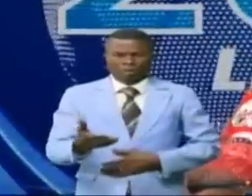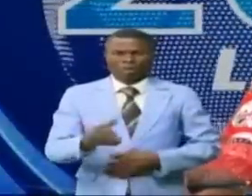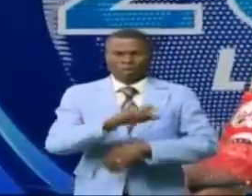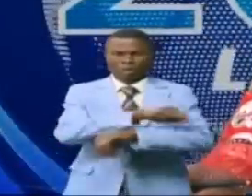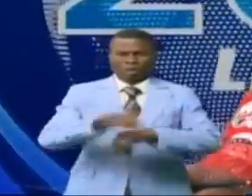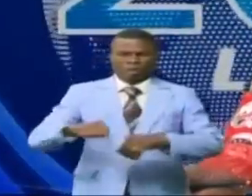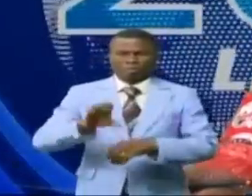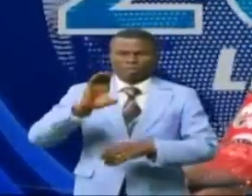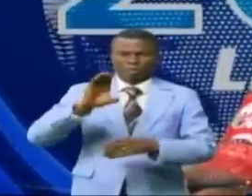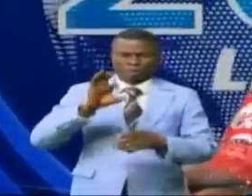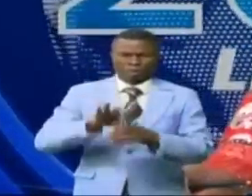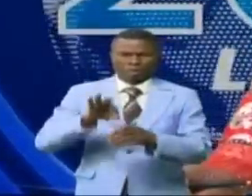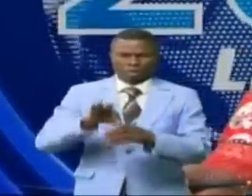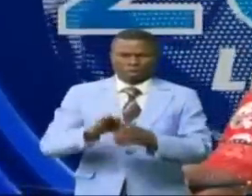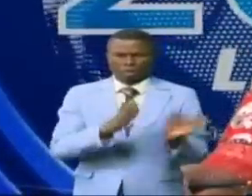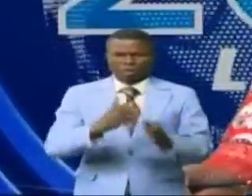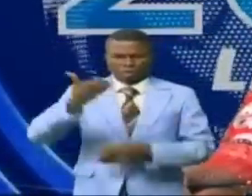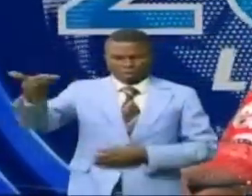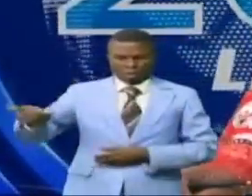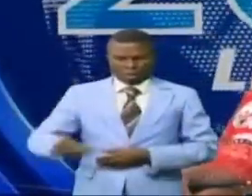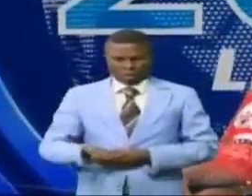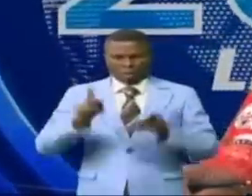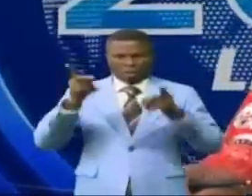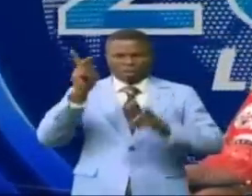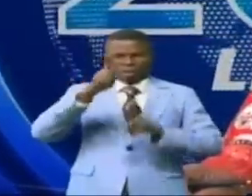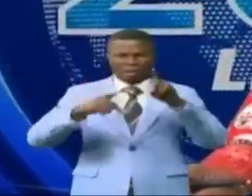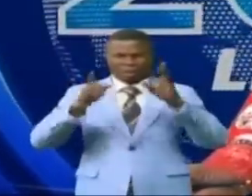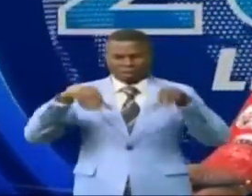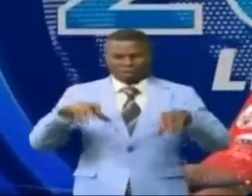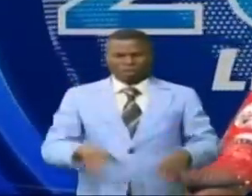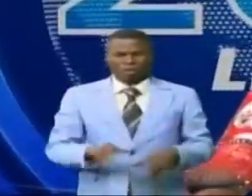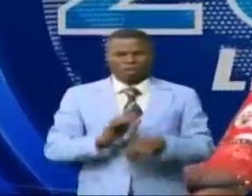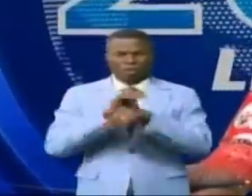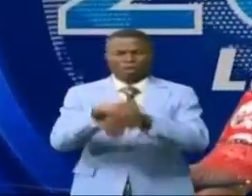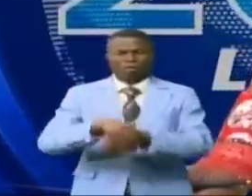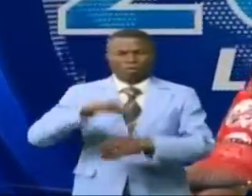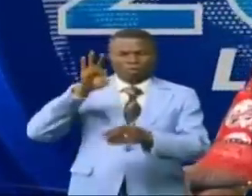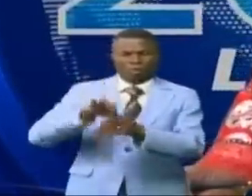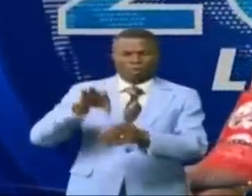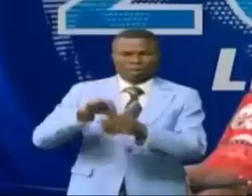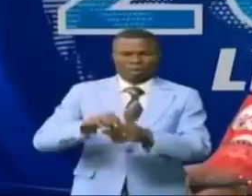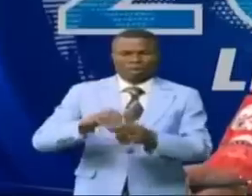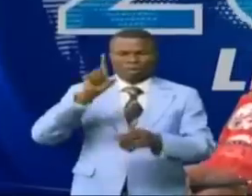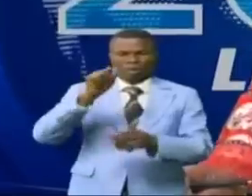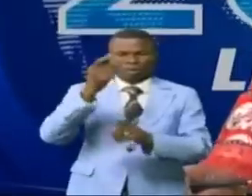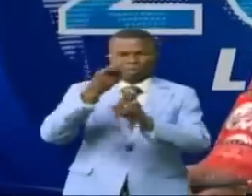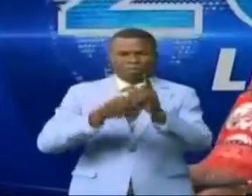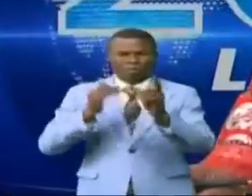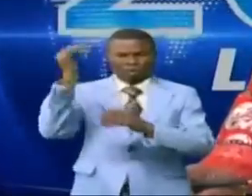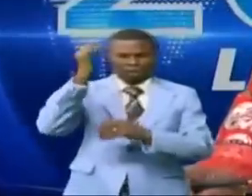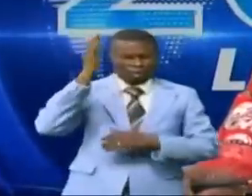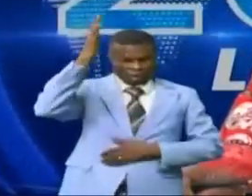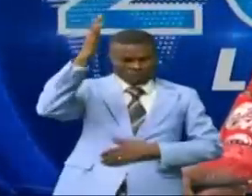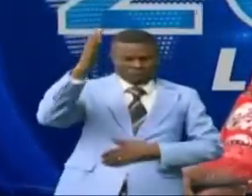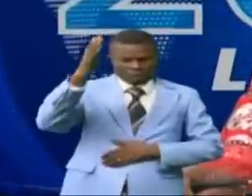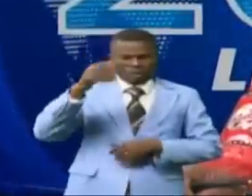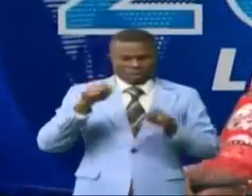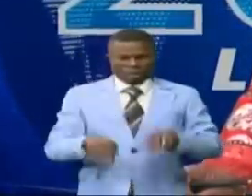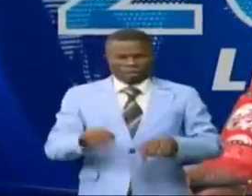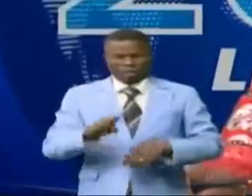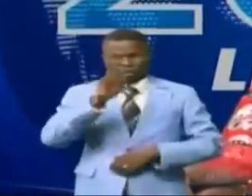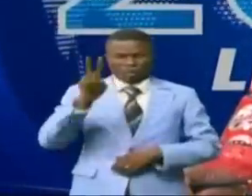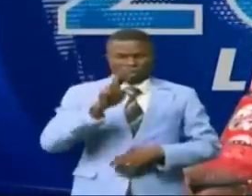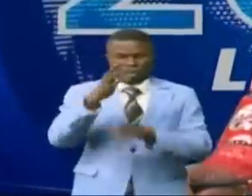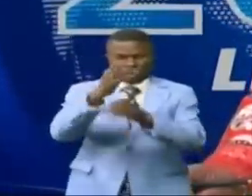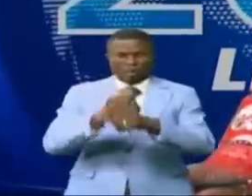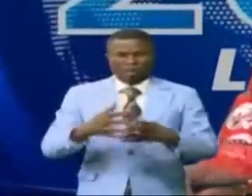se prépare à recevoir les Congolais aux urnes le 20 décembre prochain. Ce vendredi, la Commission électorale nationale indépendante a réceptionné